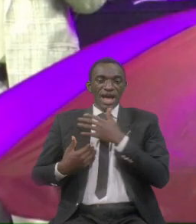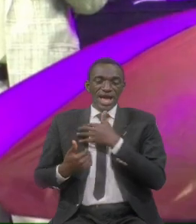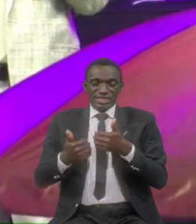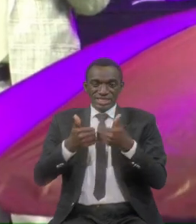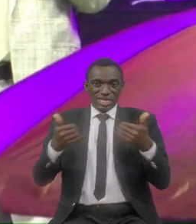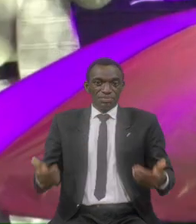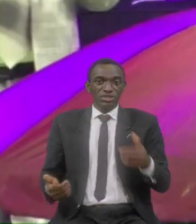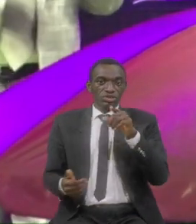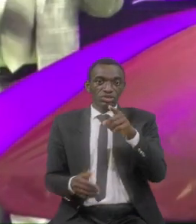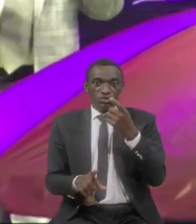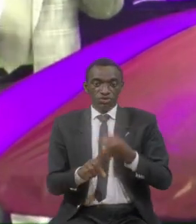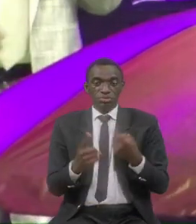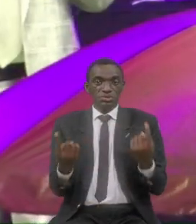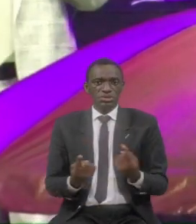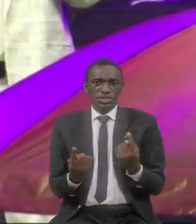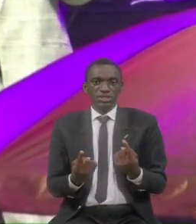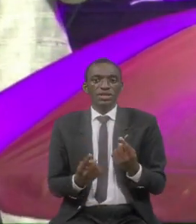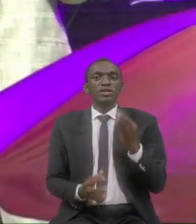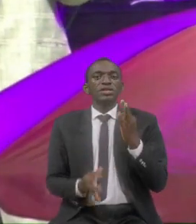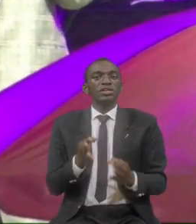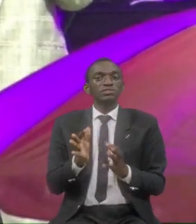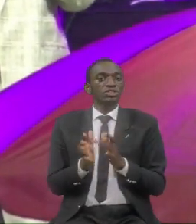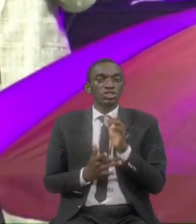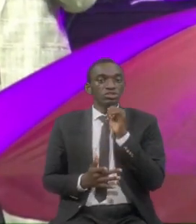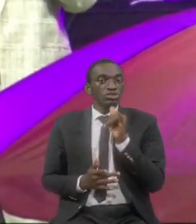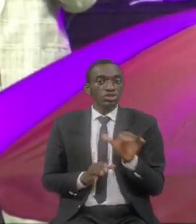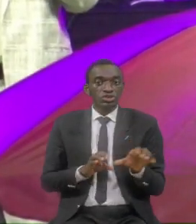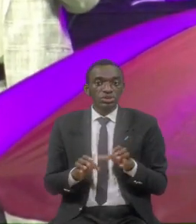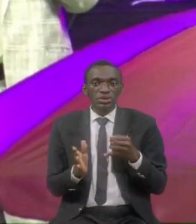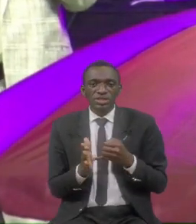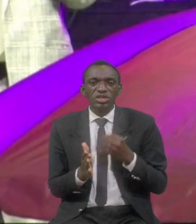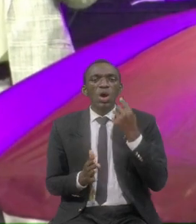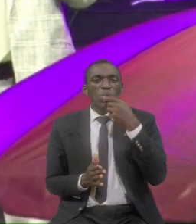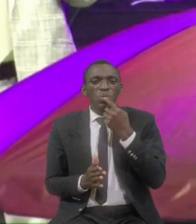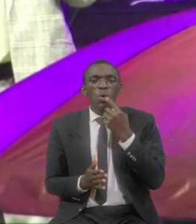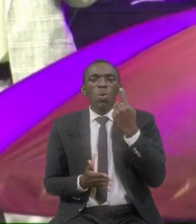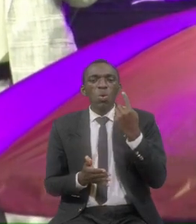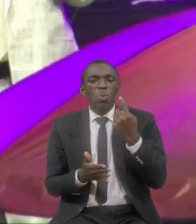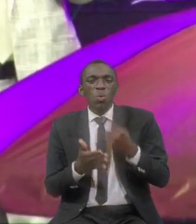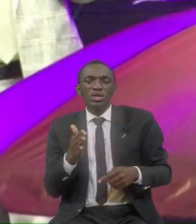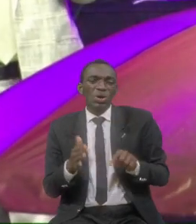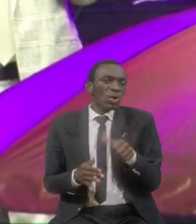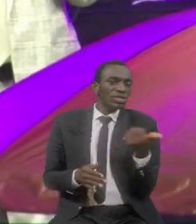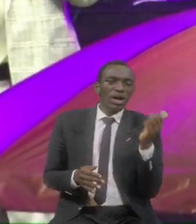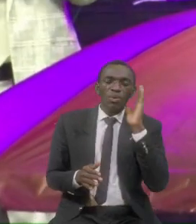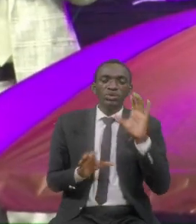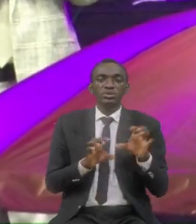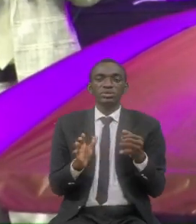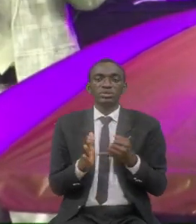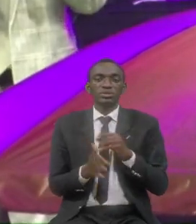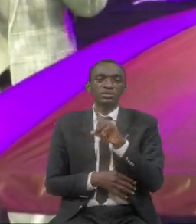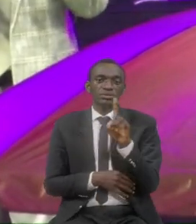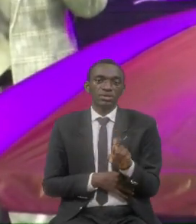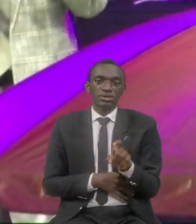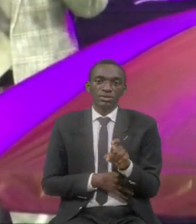sa imong kinabuhi, is there an alternative? Duna bay alternatibo laing pamaagi nga makuha na? I'm sorry to tell you,